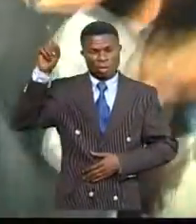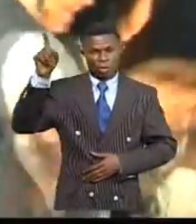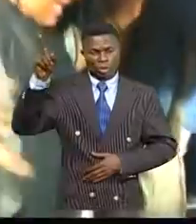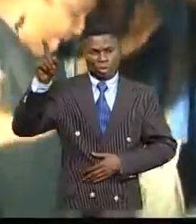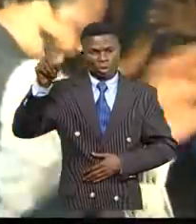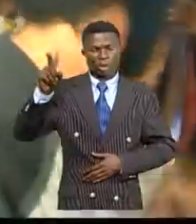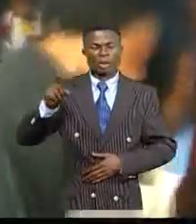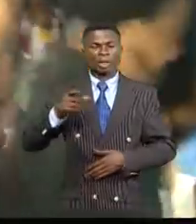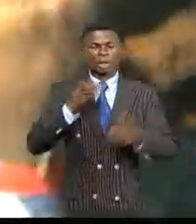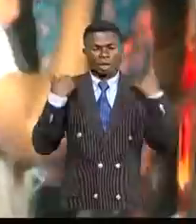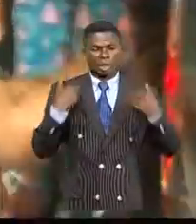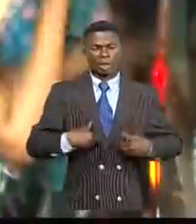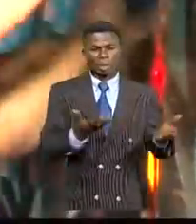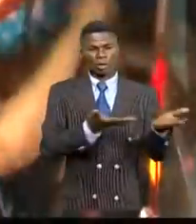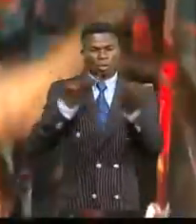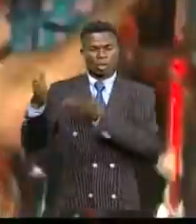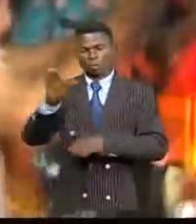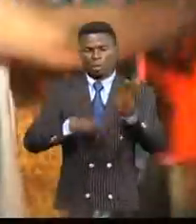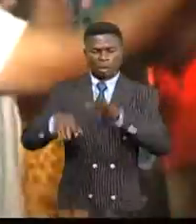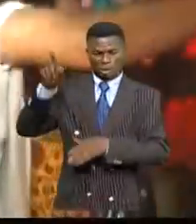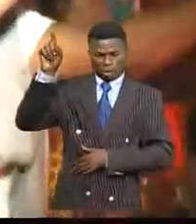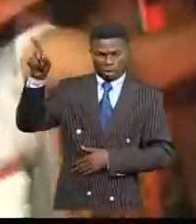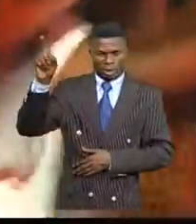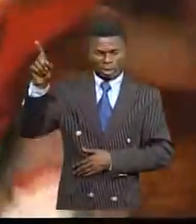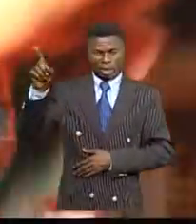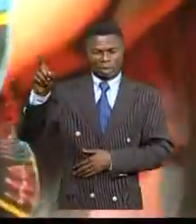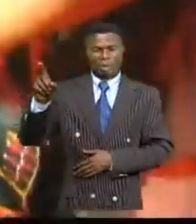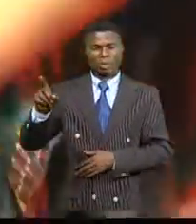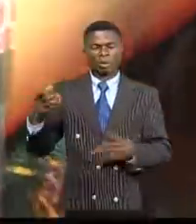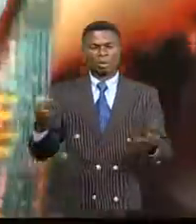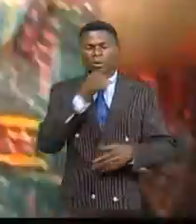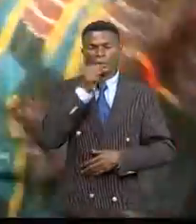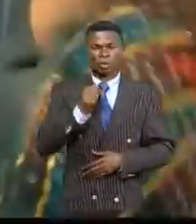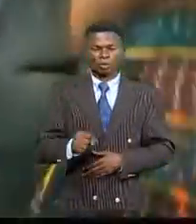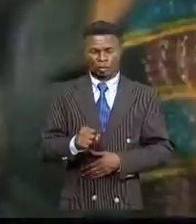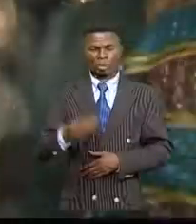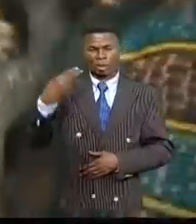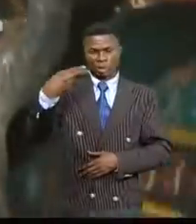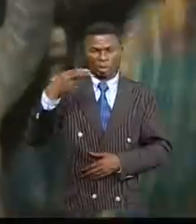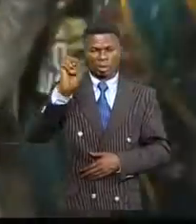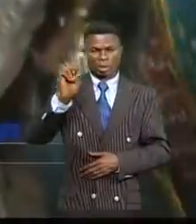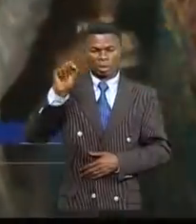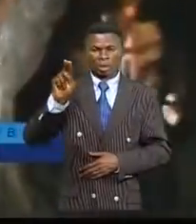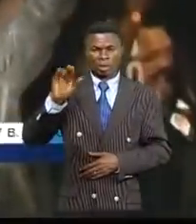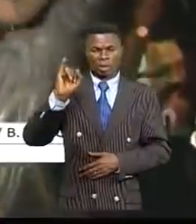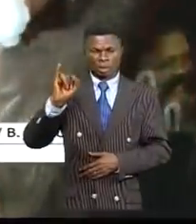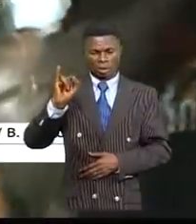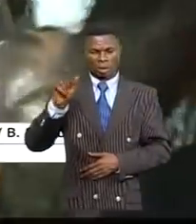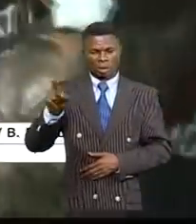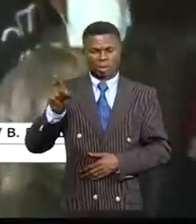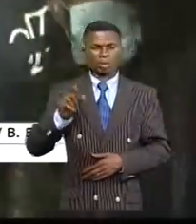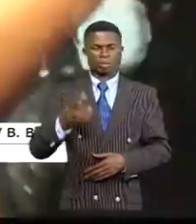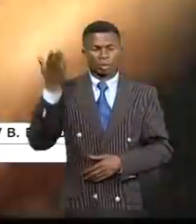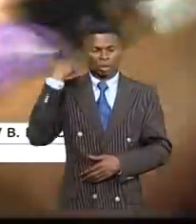où reposera pour l'éternité Bokulaka ou autrement dit vieux Henri Thomas Lokondo, Kulikuli,